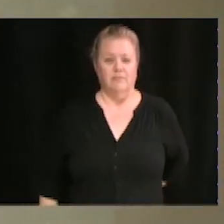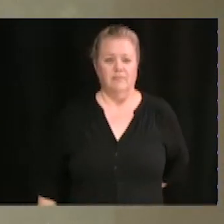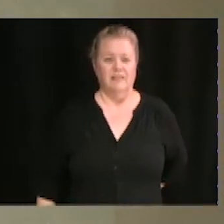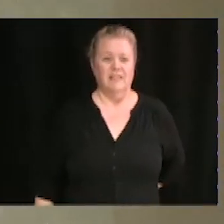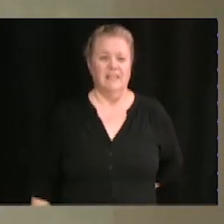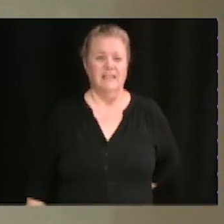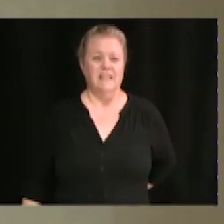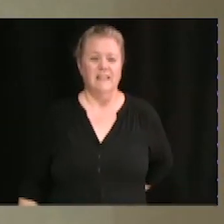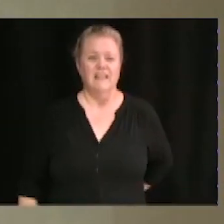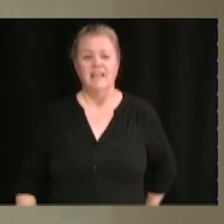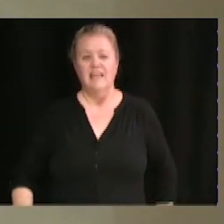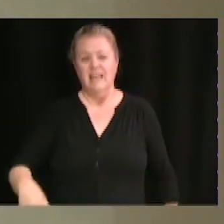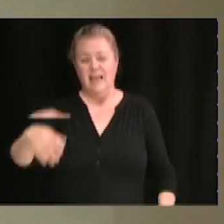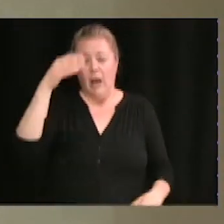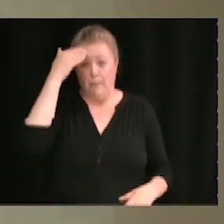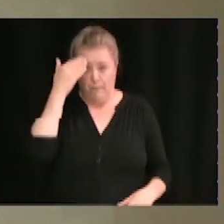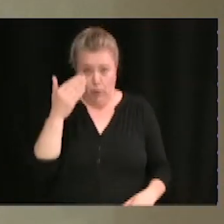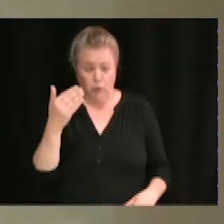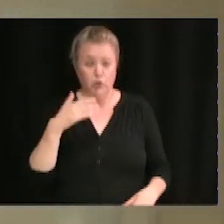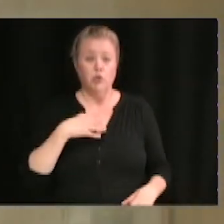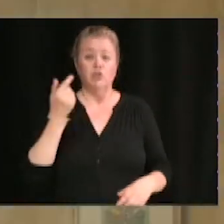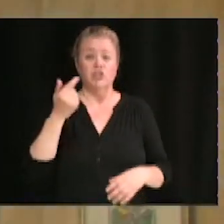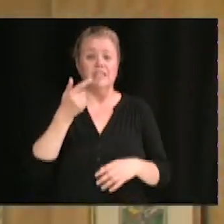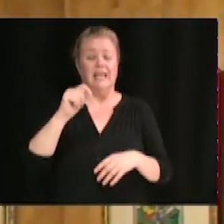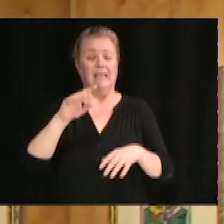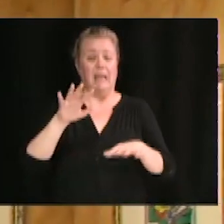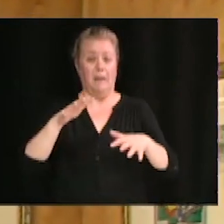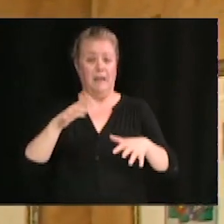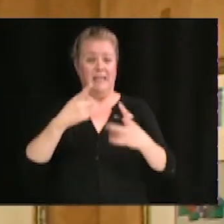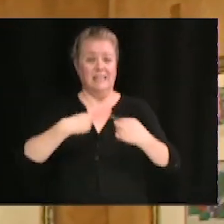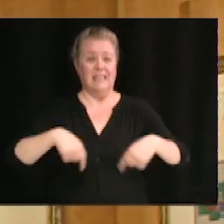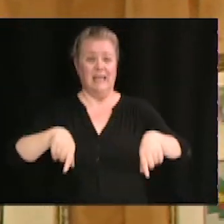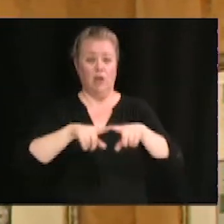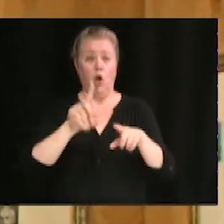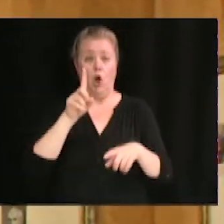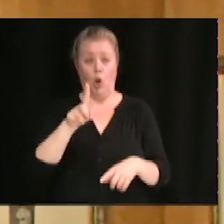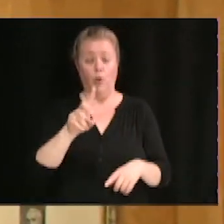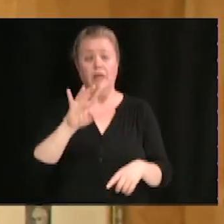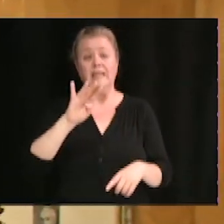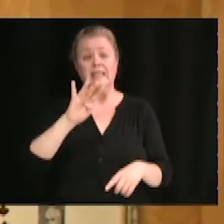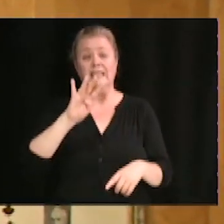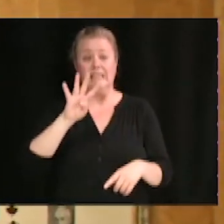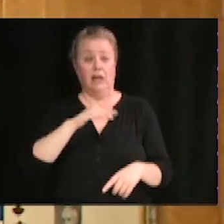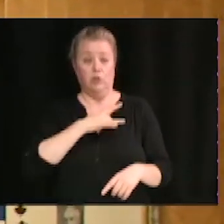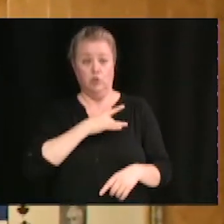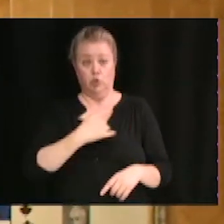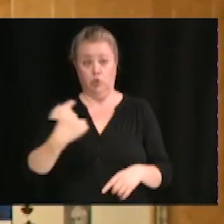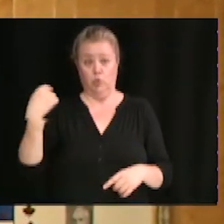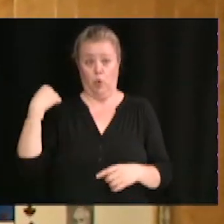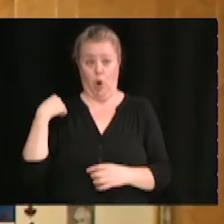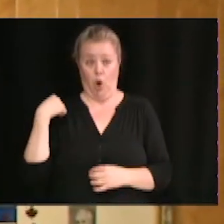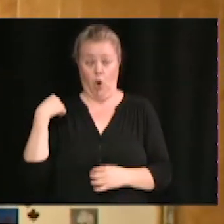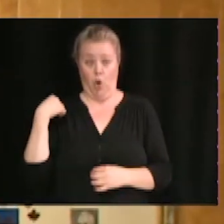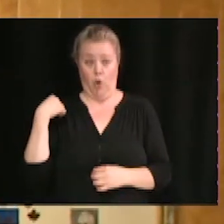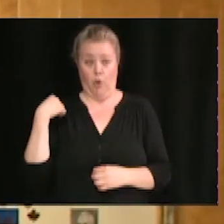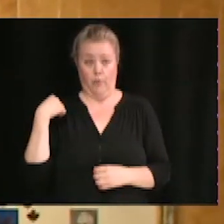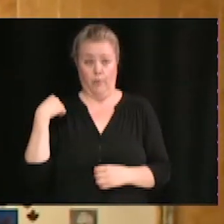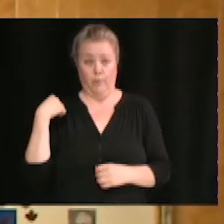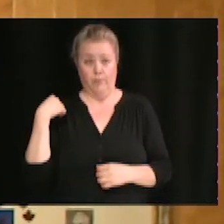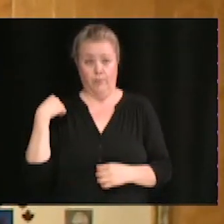Autre intervention? Bonjour, M. Giselin Tremblay. Le 4 juin, j'ai eu le privilège d'être hommagé par